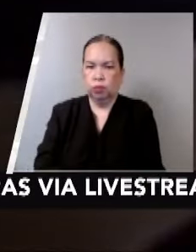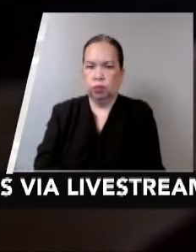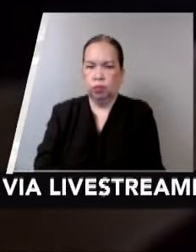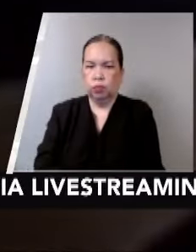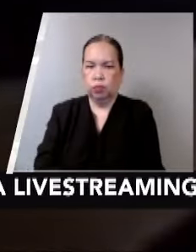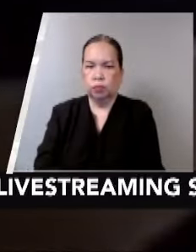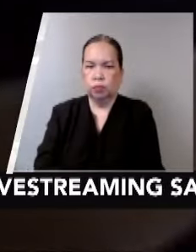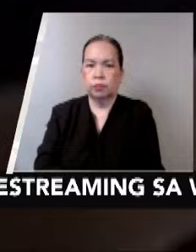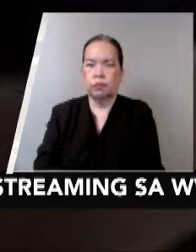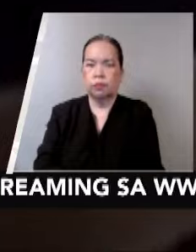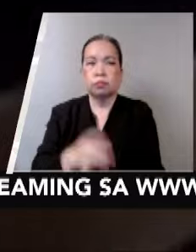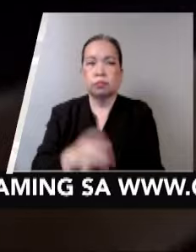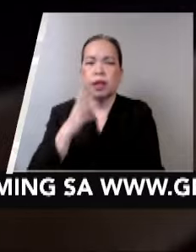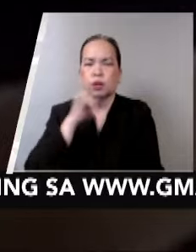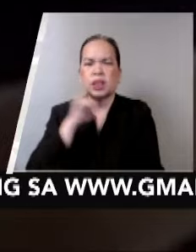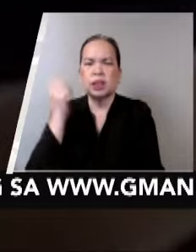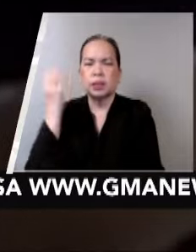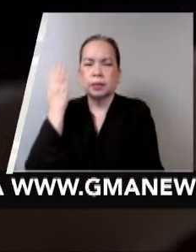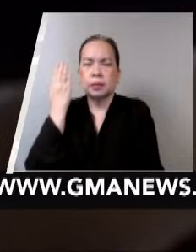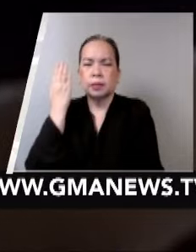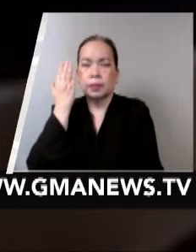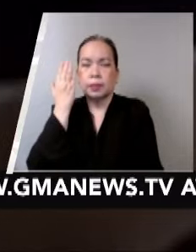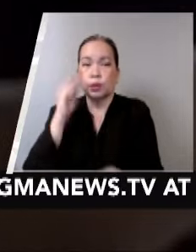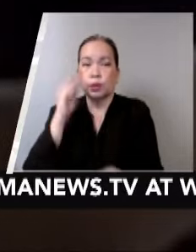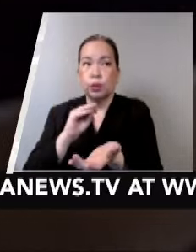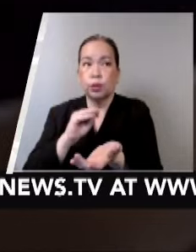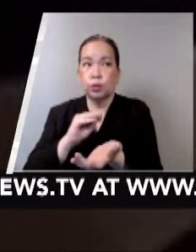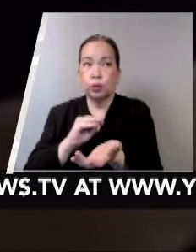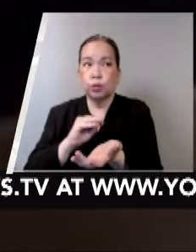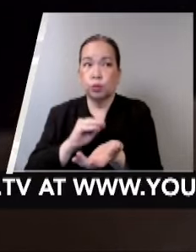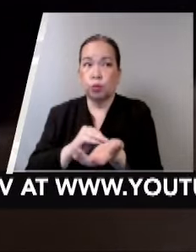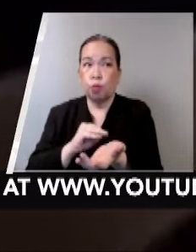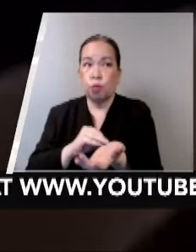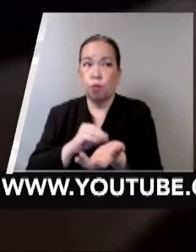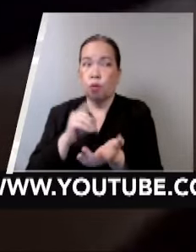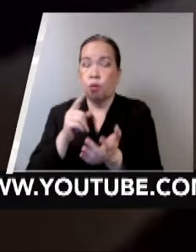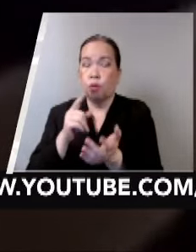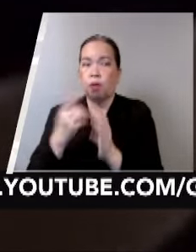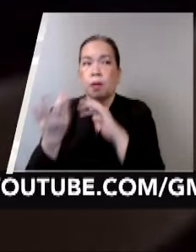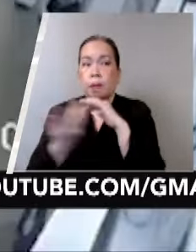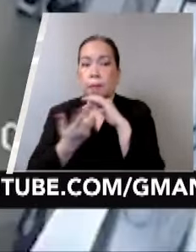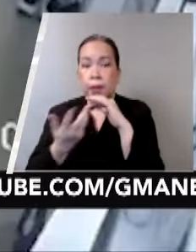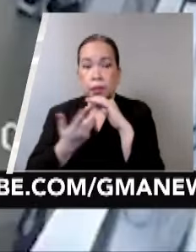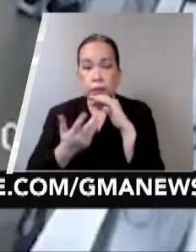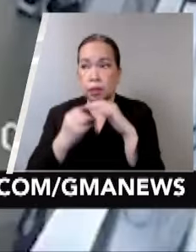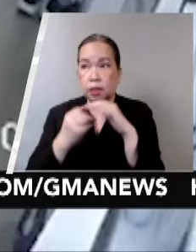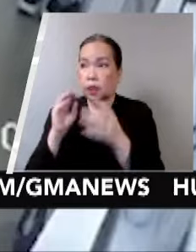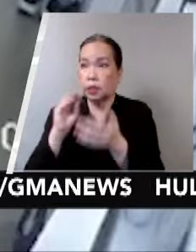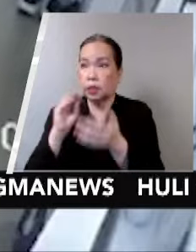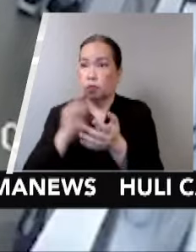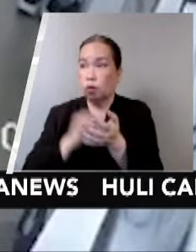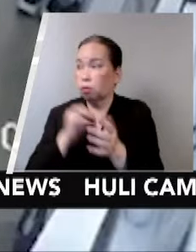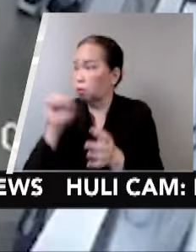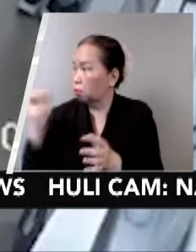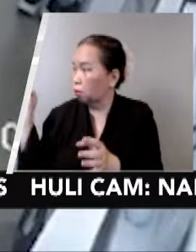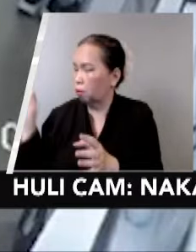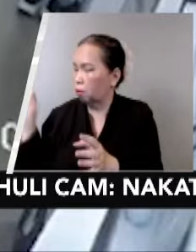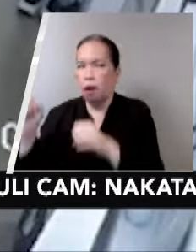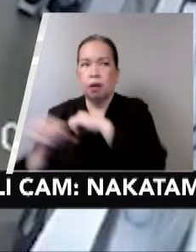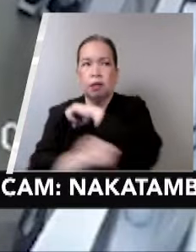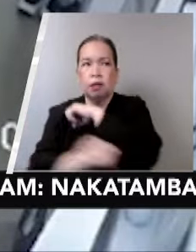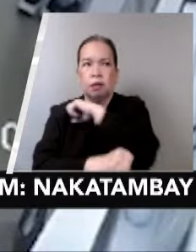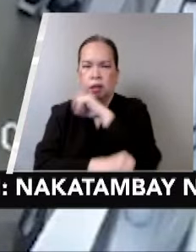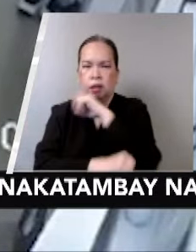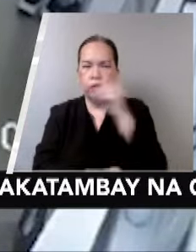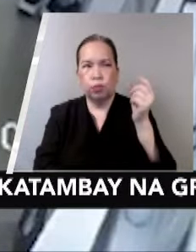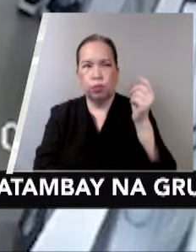Magpapanggap na pasyente, pero pag nalingat ang doktor, agad umanong nagnanakaw. Ito ayon sa pulisya ang modus ng suspect na